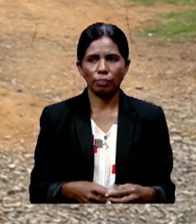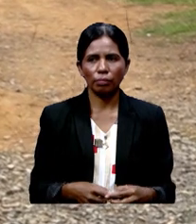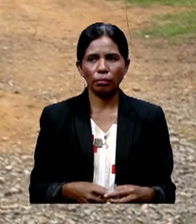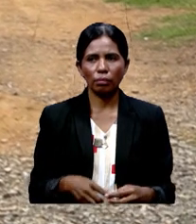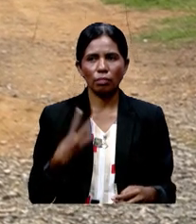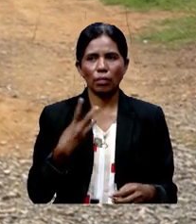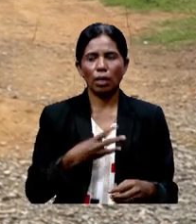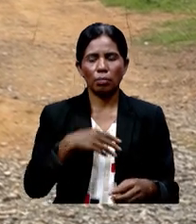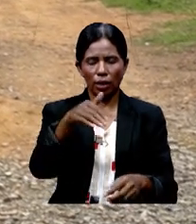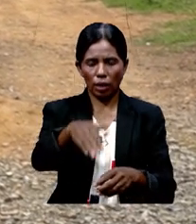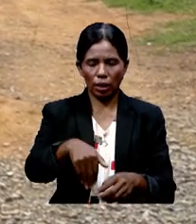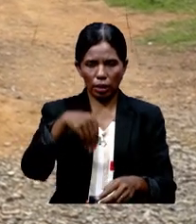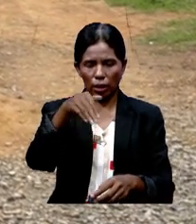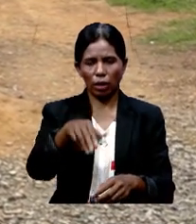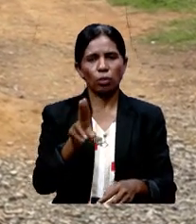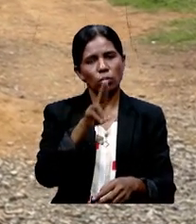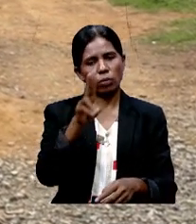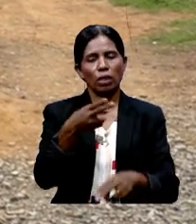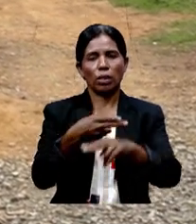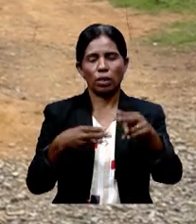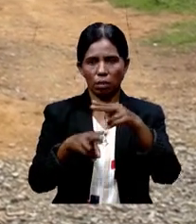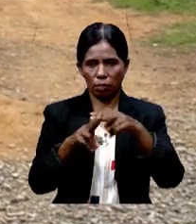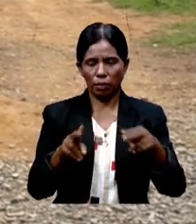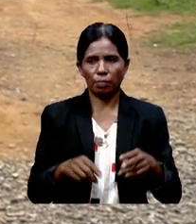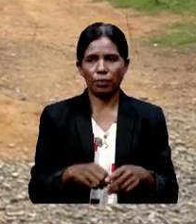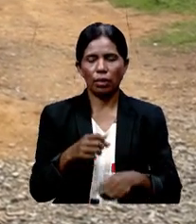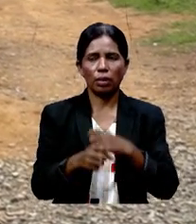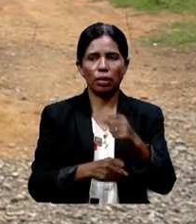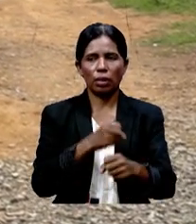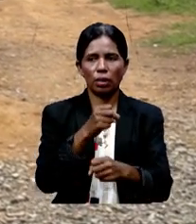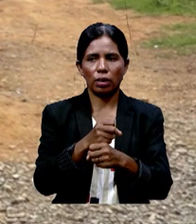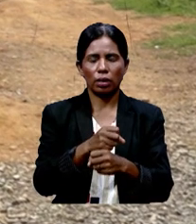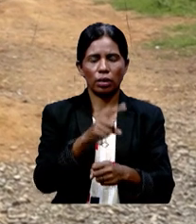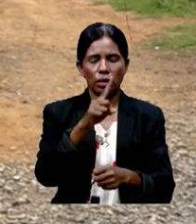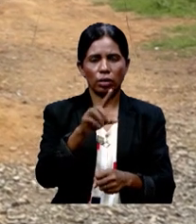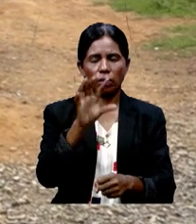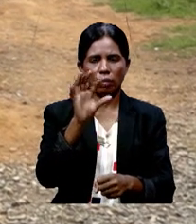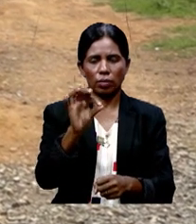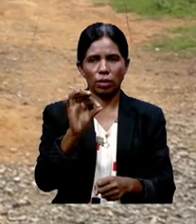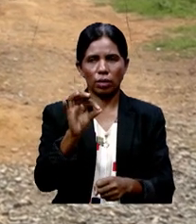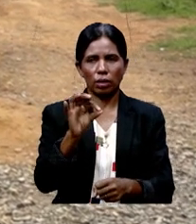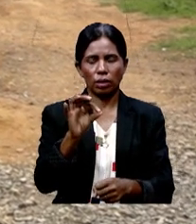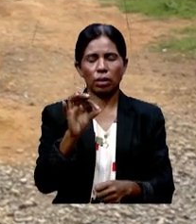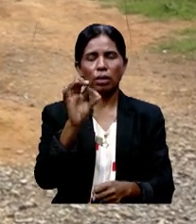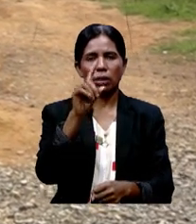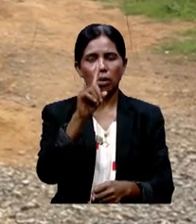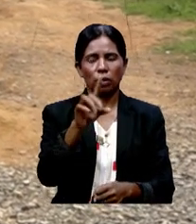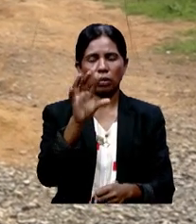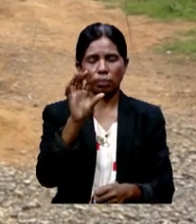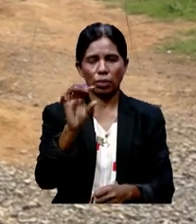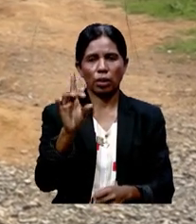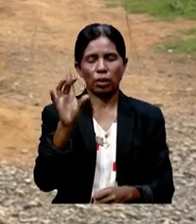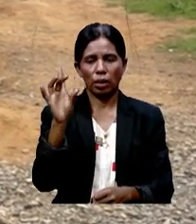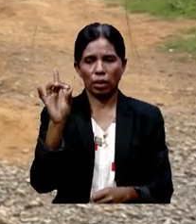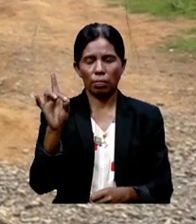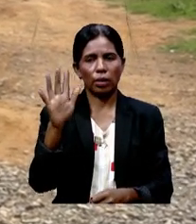a mi ke holiman, a mi ke holiman, i a tinan reunida, a tu se val nu lori sindimane. Ami hau sene